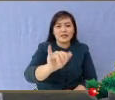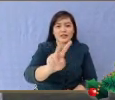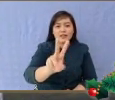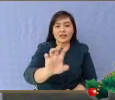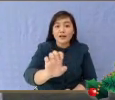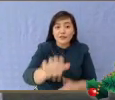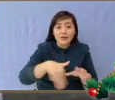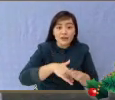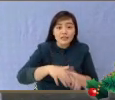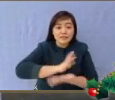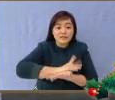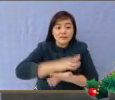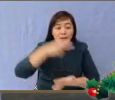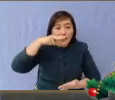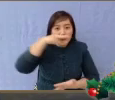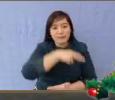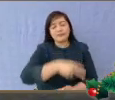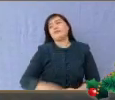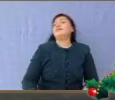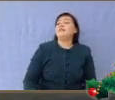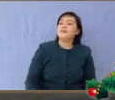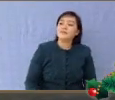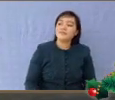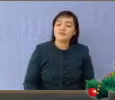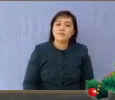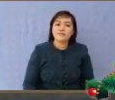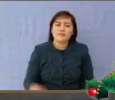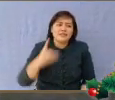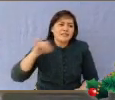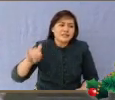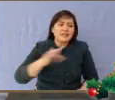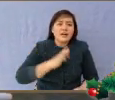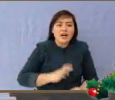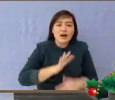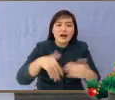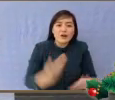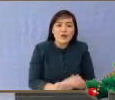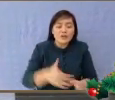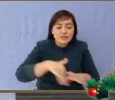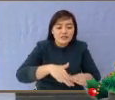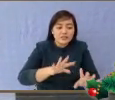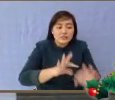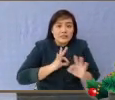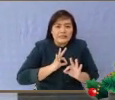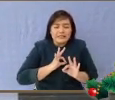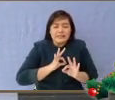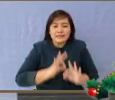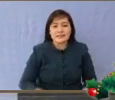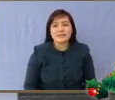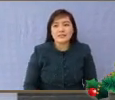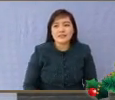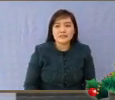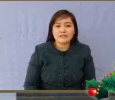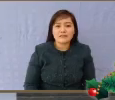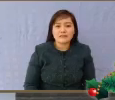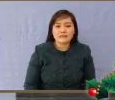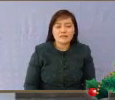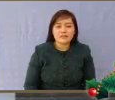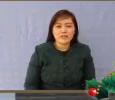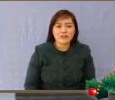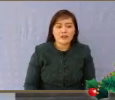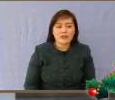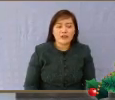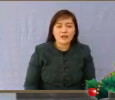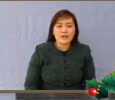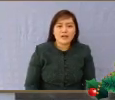kanilang nag-positive ng COVID-19 at sila ay takot na halos ayaw nang lumabas ng kwarto, halos ayaw nang ipakita yung